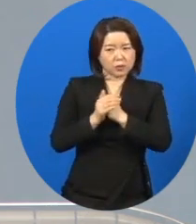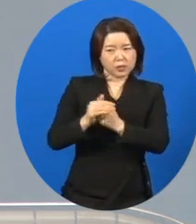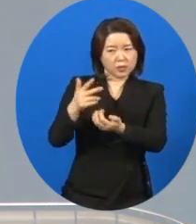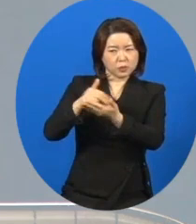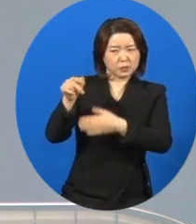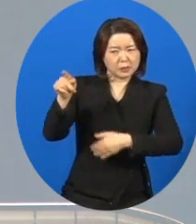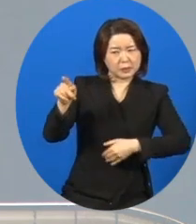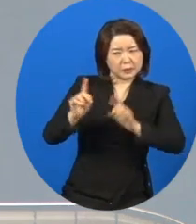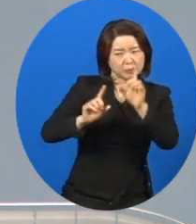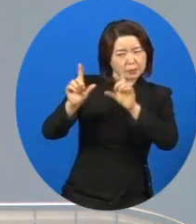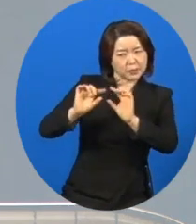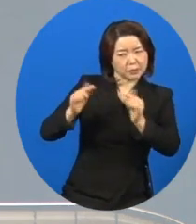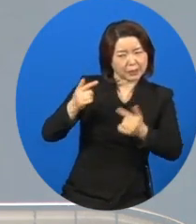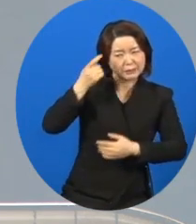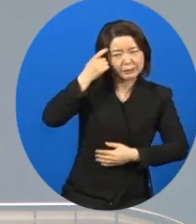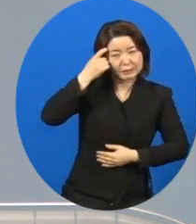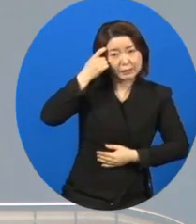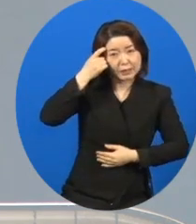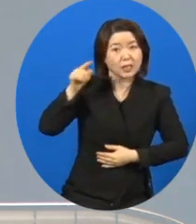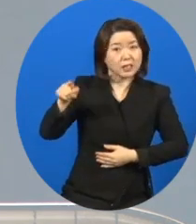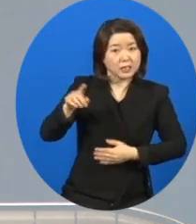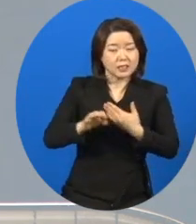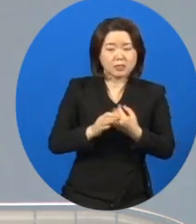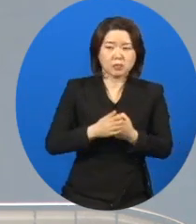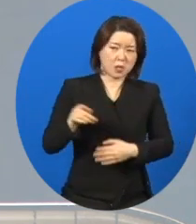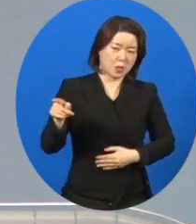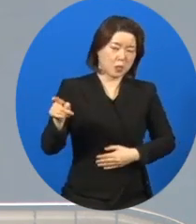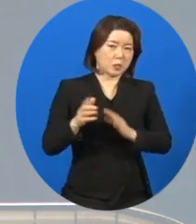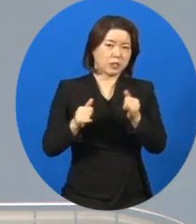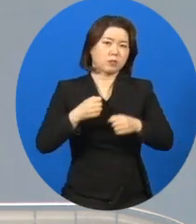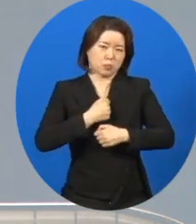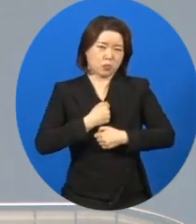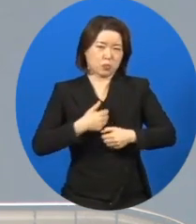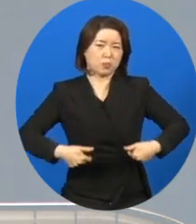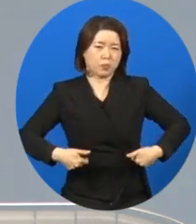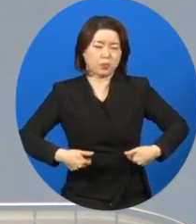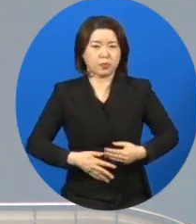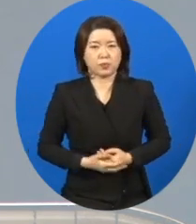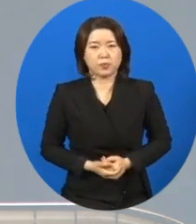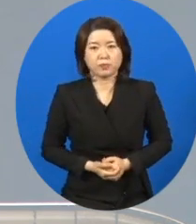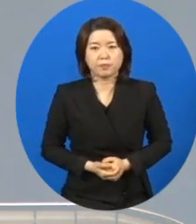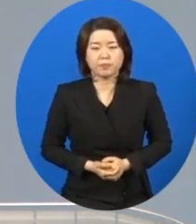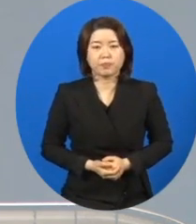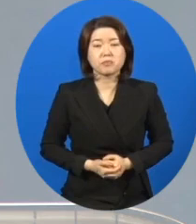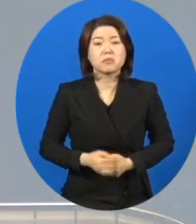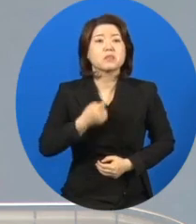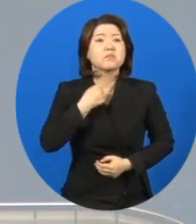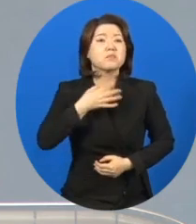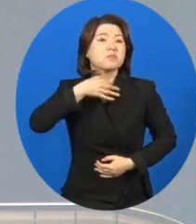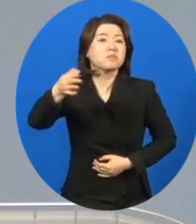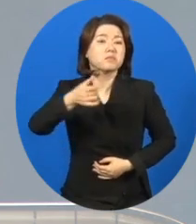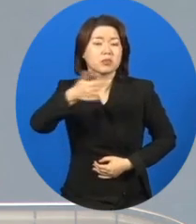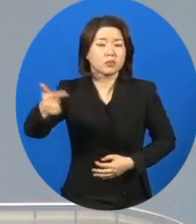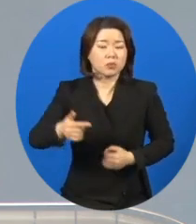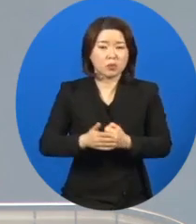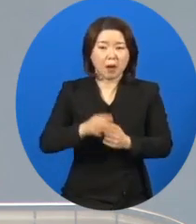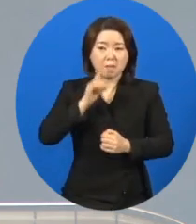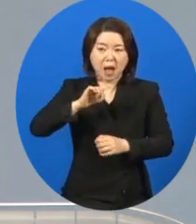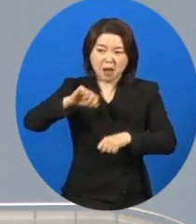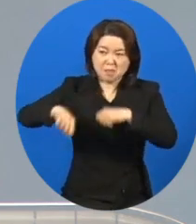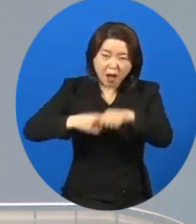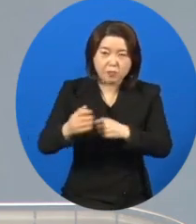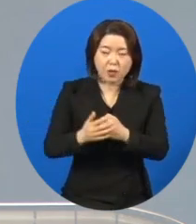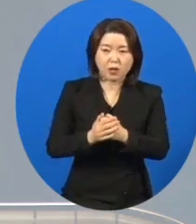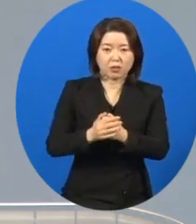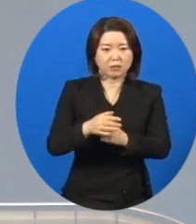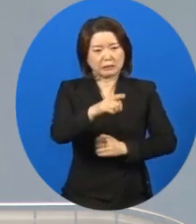성품이 아닌데 라고 싶으면 그 사람을 조심해야 됩니다. 목소리가 크고 말도 거칠고